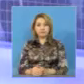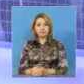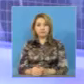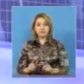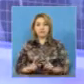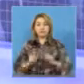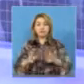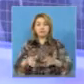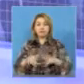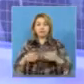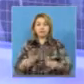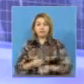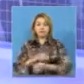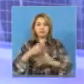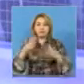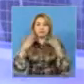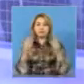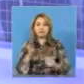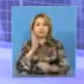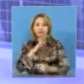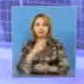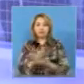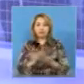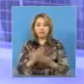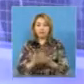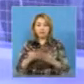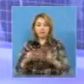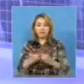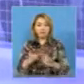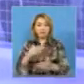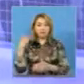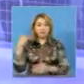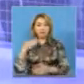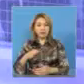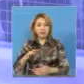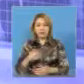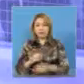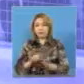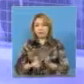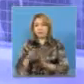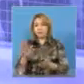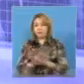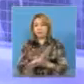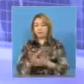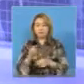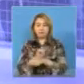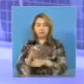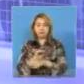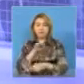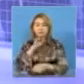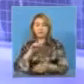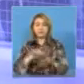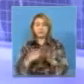В преддверии Международного женского дня Совет деловых женщин Палаты предпринимателей Актюбинской области организовал бесплатный обучающий мастер-класс